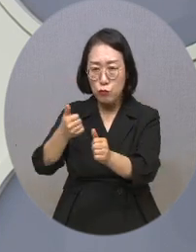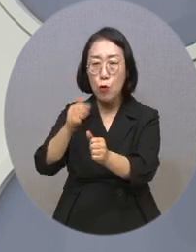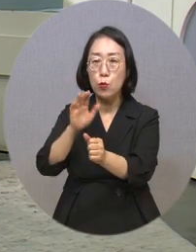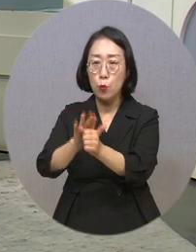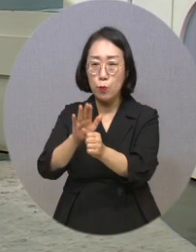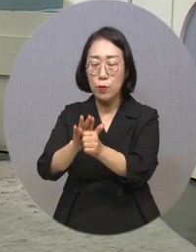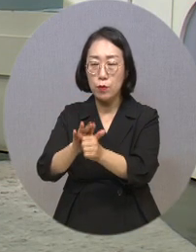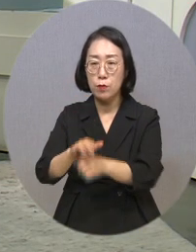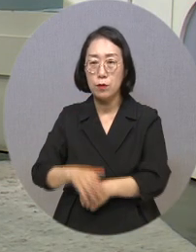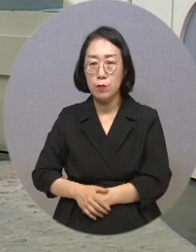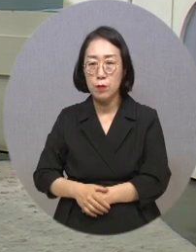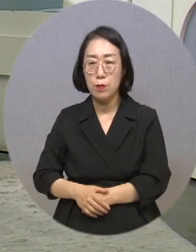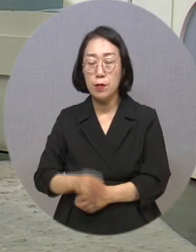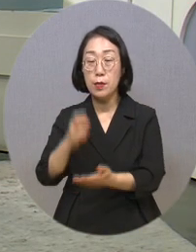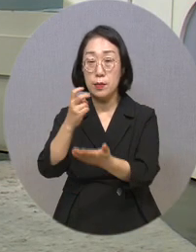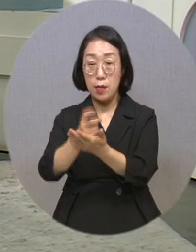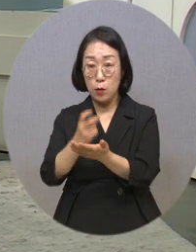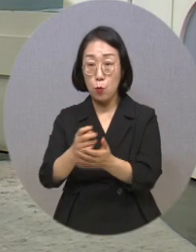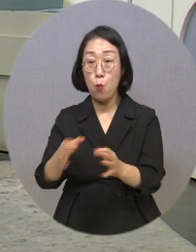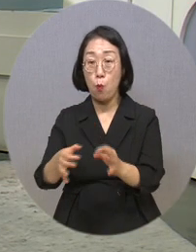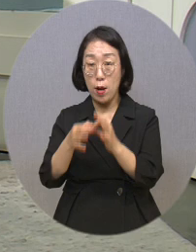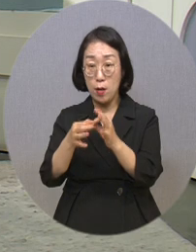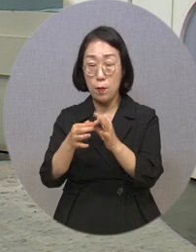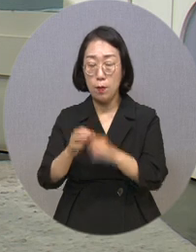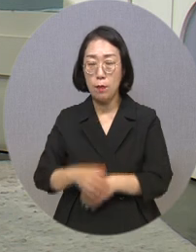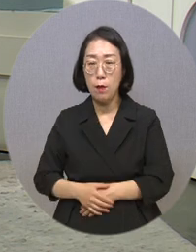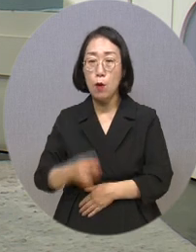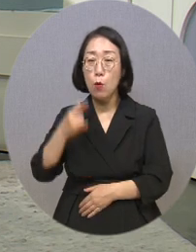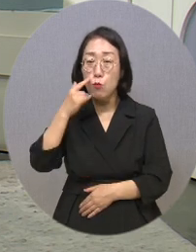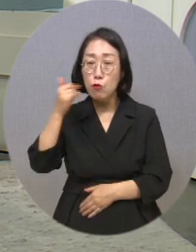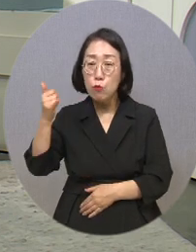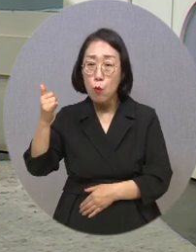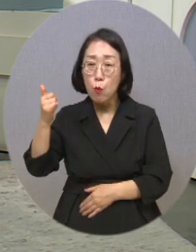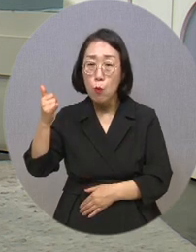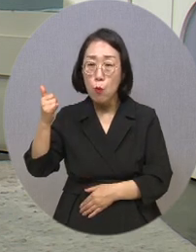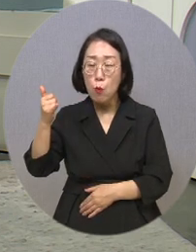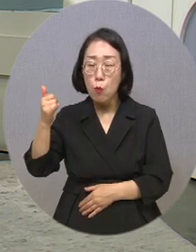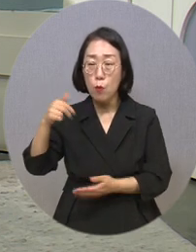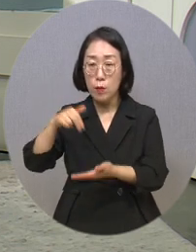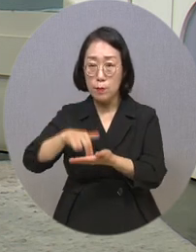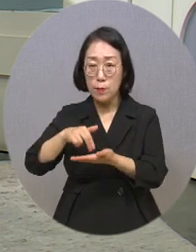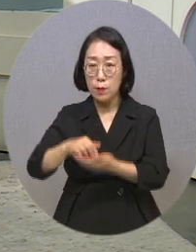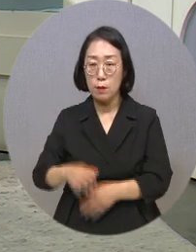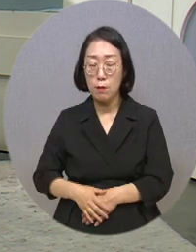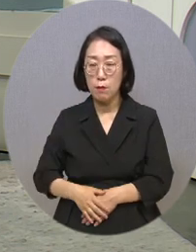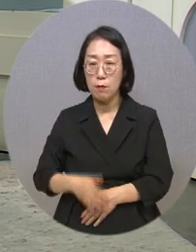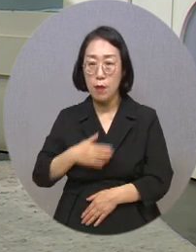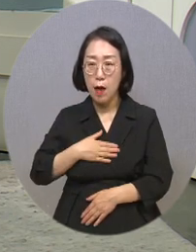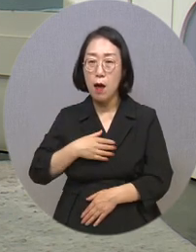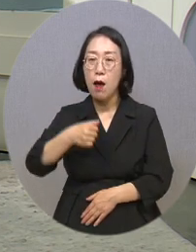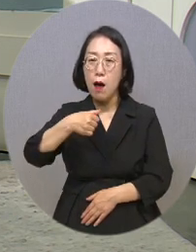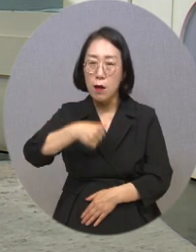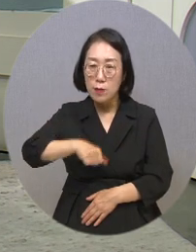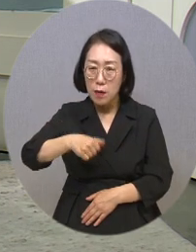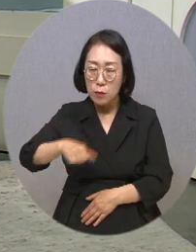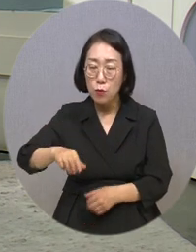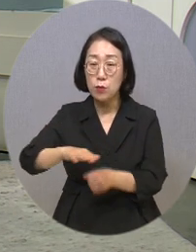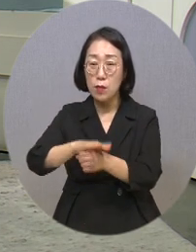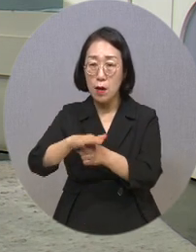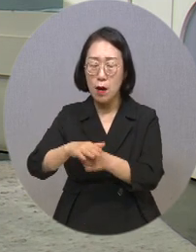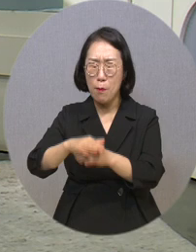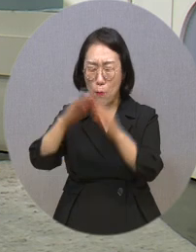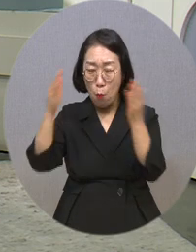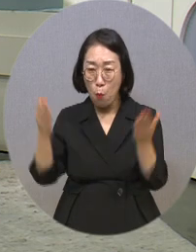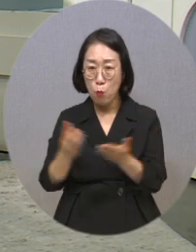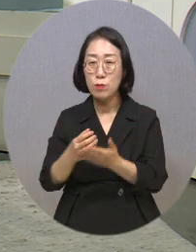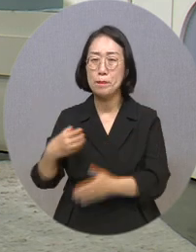성년 후견인을 만든 이유는 부모는 저기 뭐 내리사랑 뭐 그러니까 다들 뭐 의무로